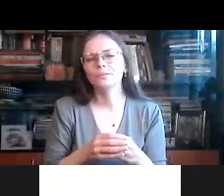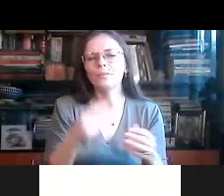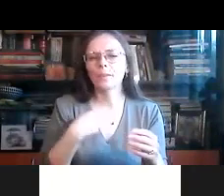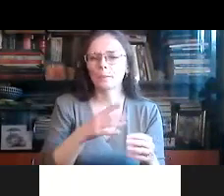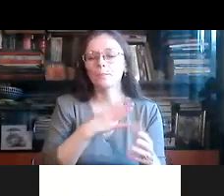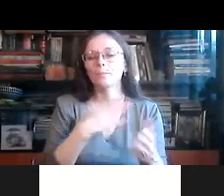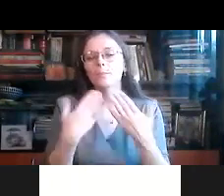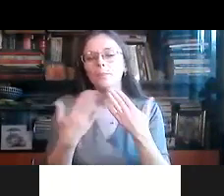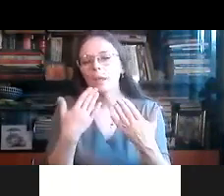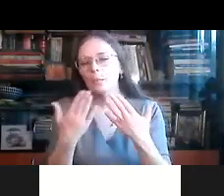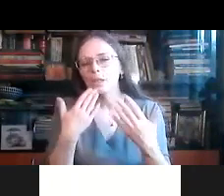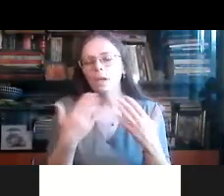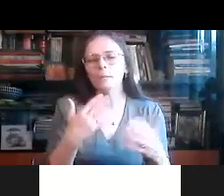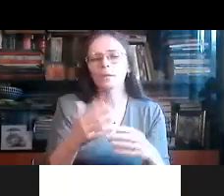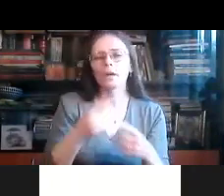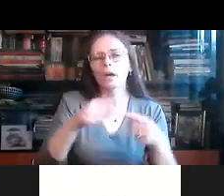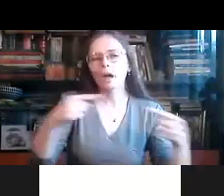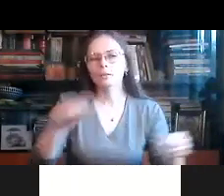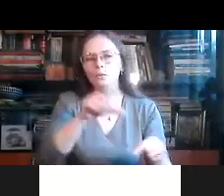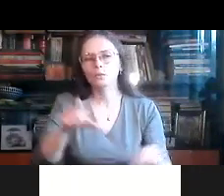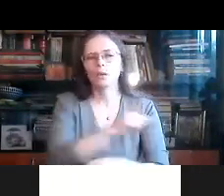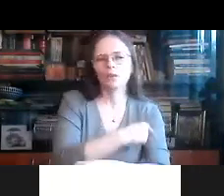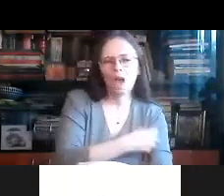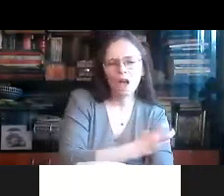врачами из, вот, кстати,